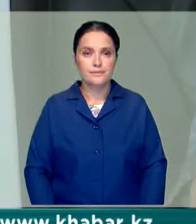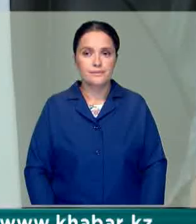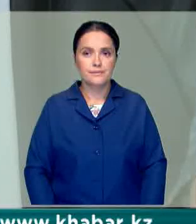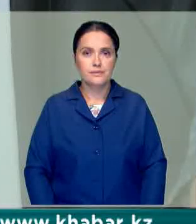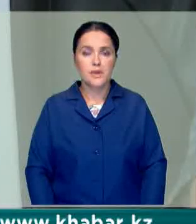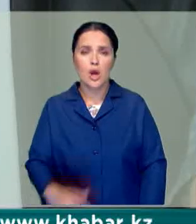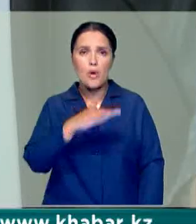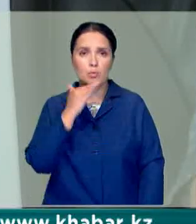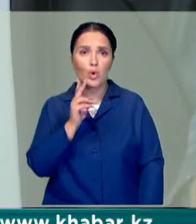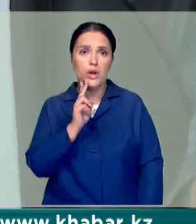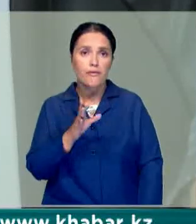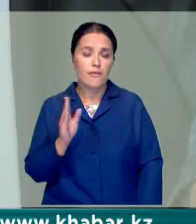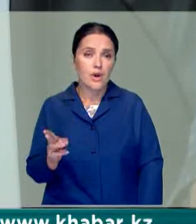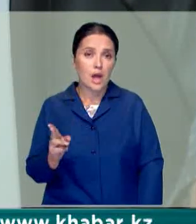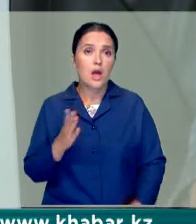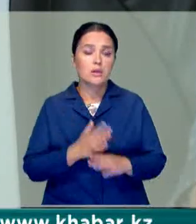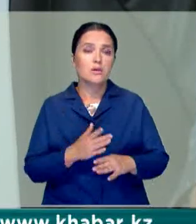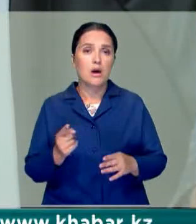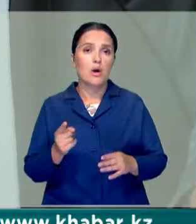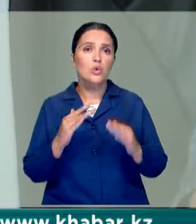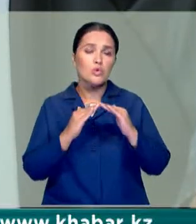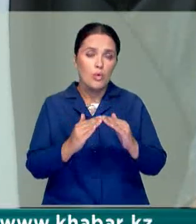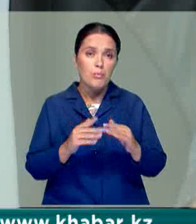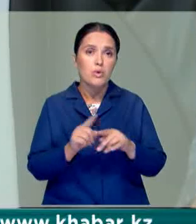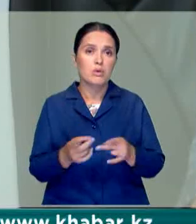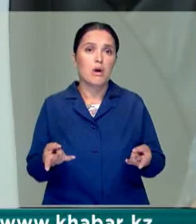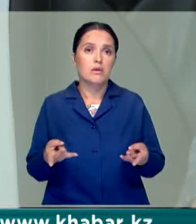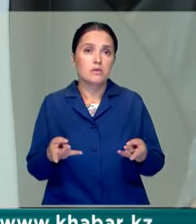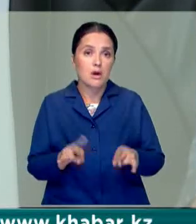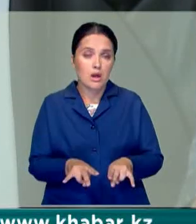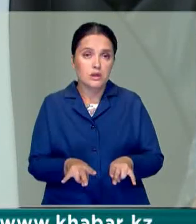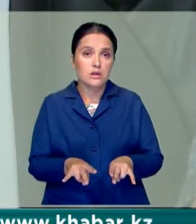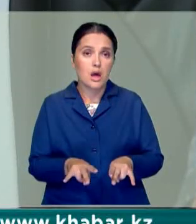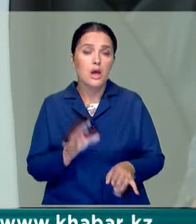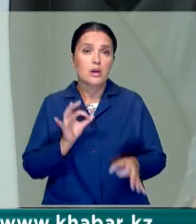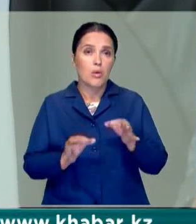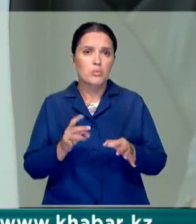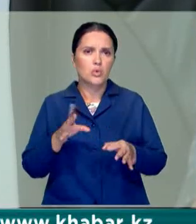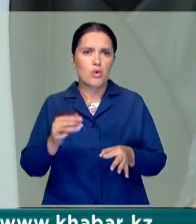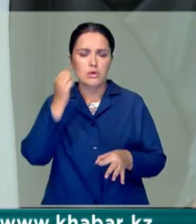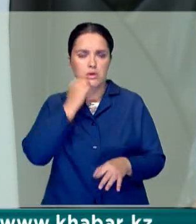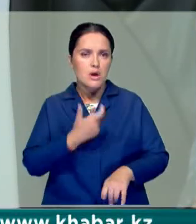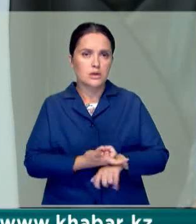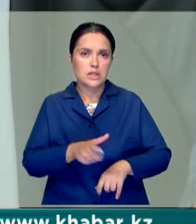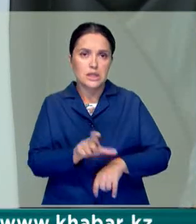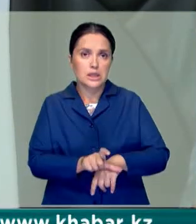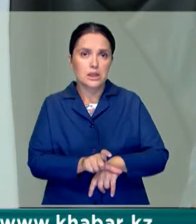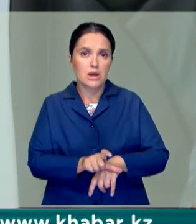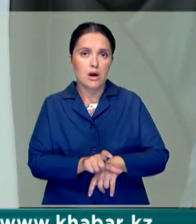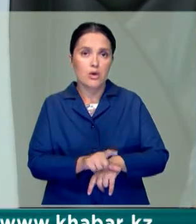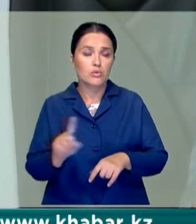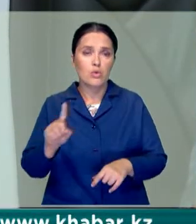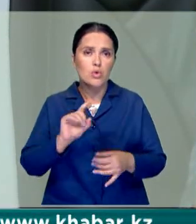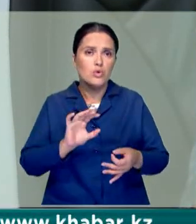Много жилья, которое не пострадало от взрыва, оно само по себе ветхое. И поэтому эксперту очень